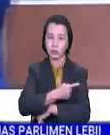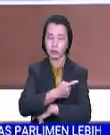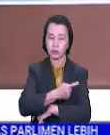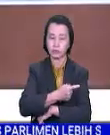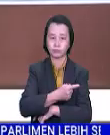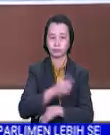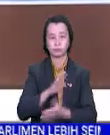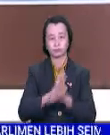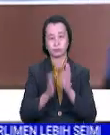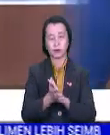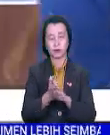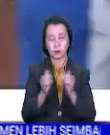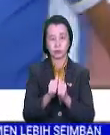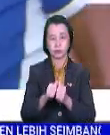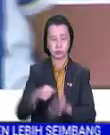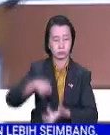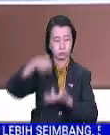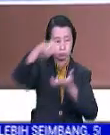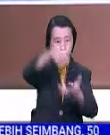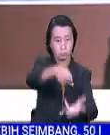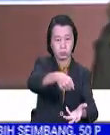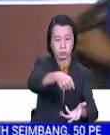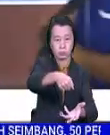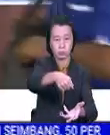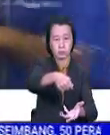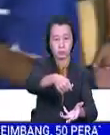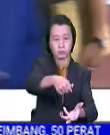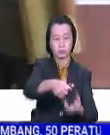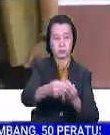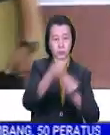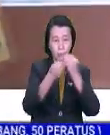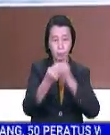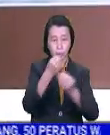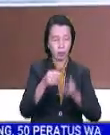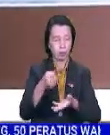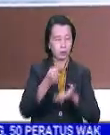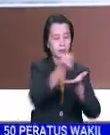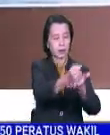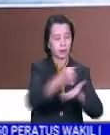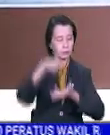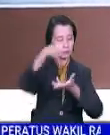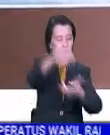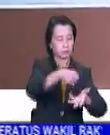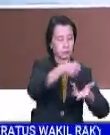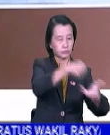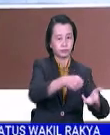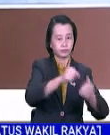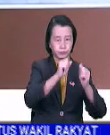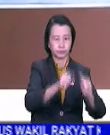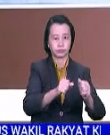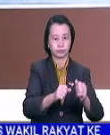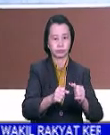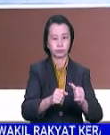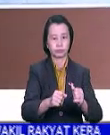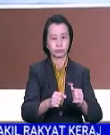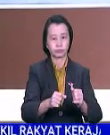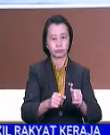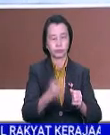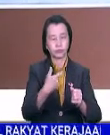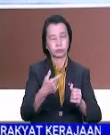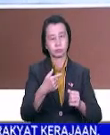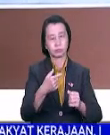Jadi dengan bakul raharta cool makan the ah dapat jelas tidaknya ibadah